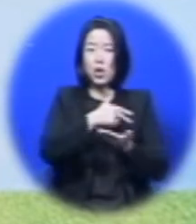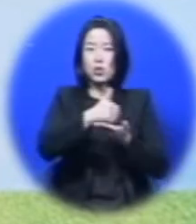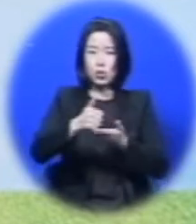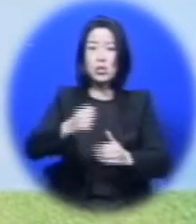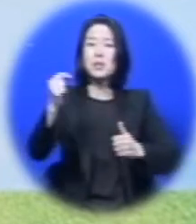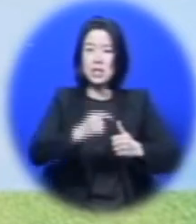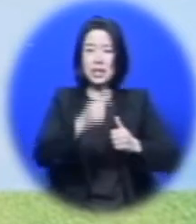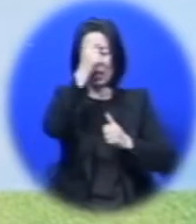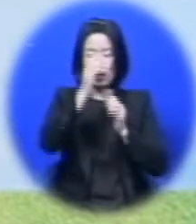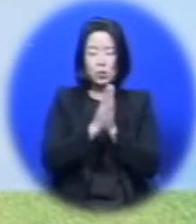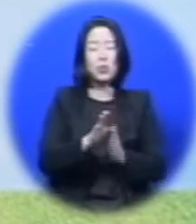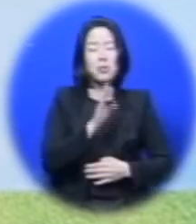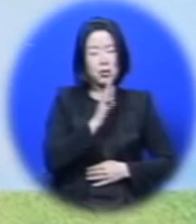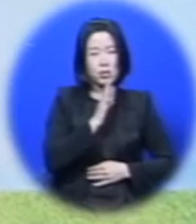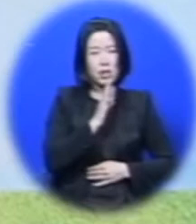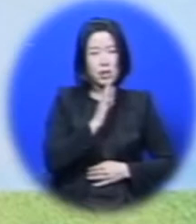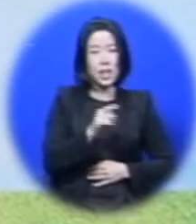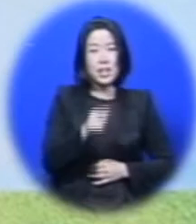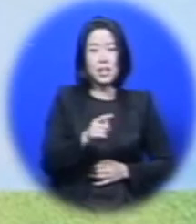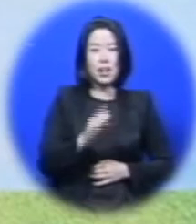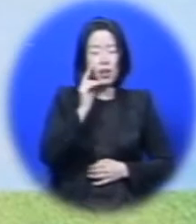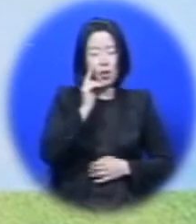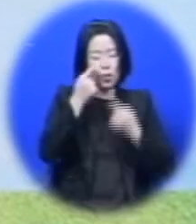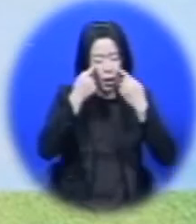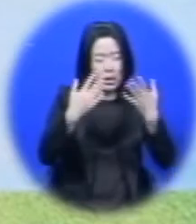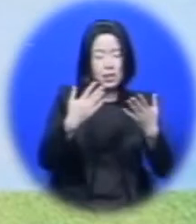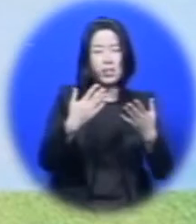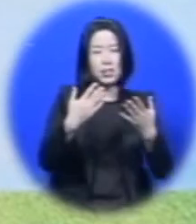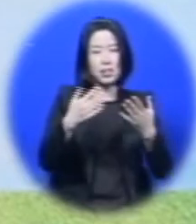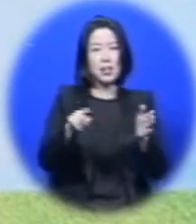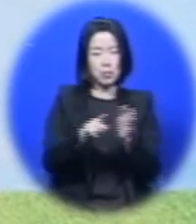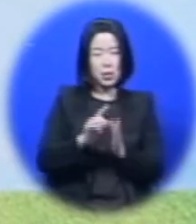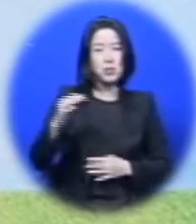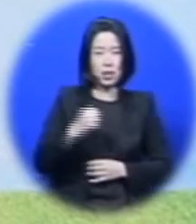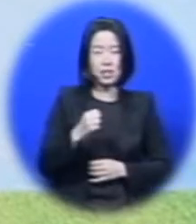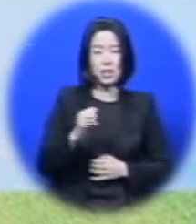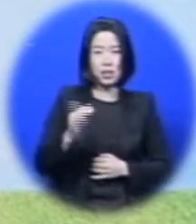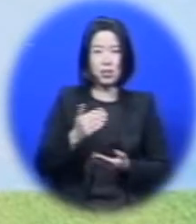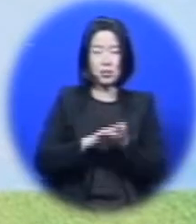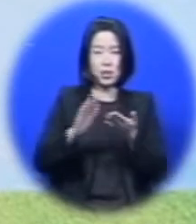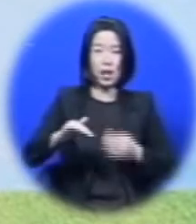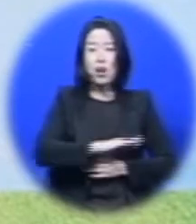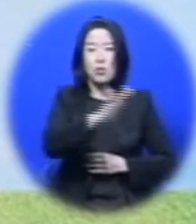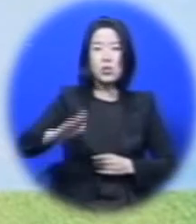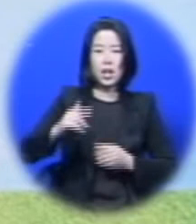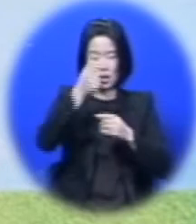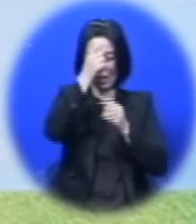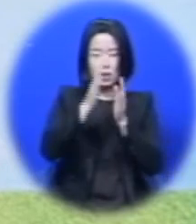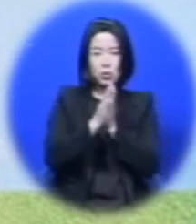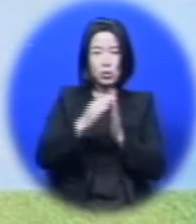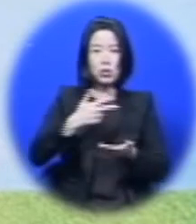기도구나. 그게 너무너무 확인이 되는 거예요. 그리고 우리의 기도를 주님이